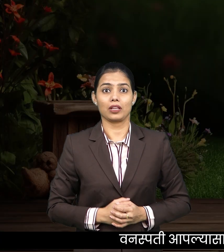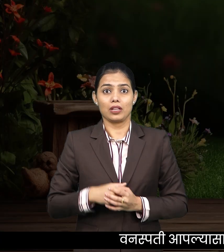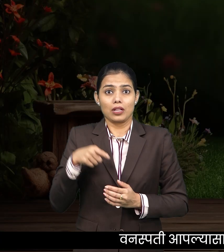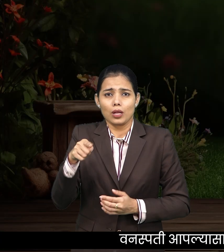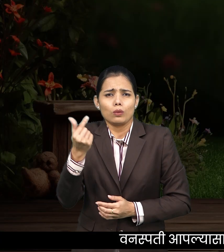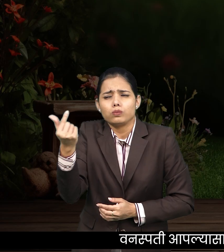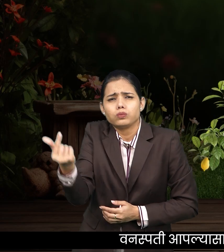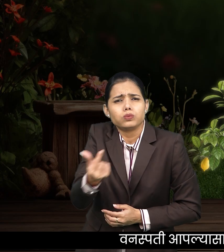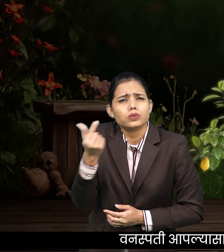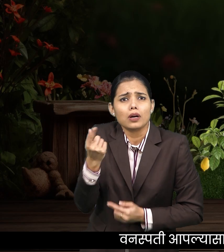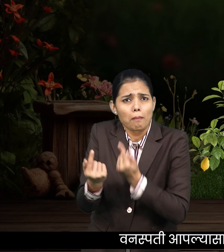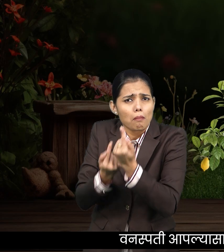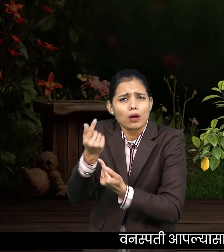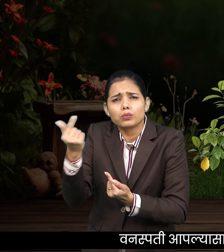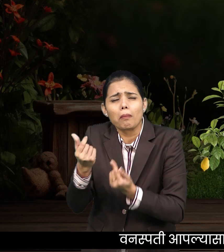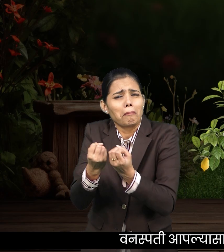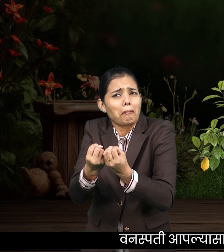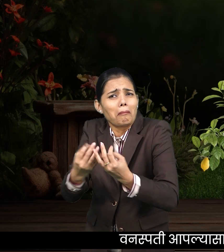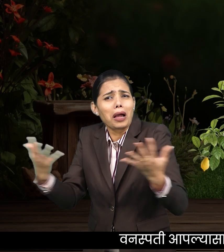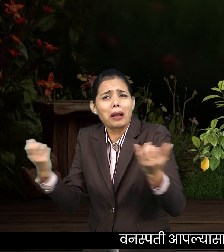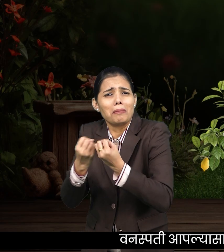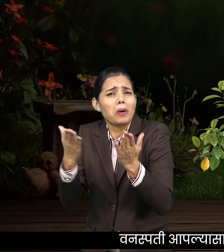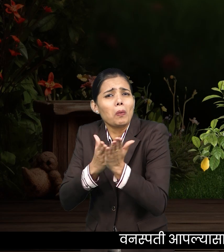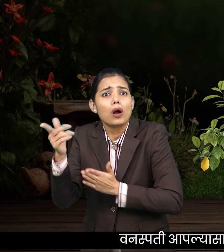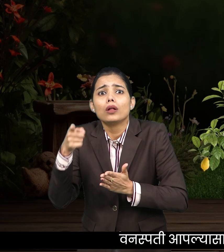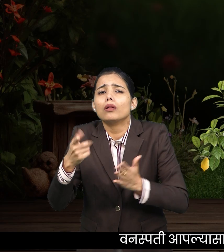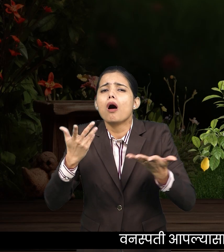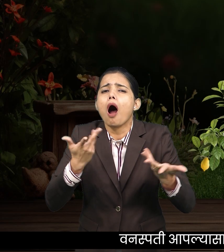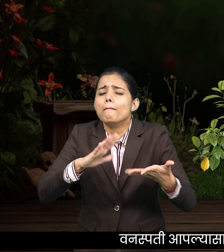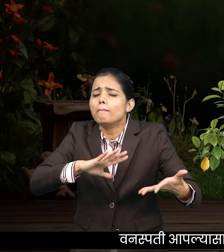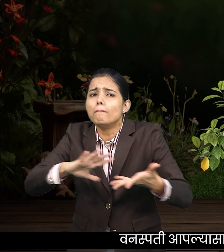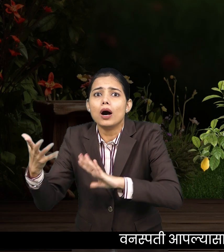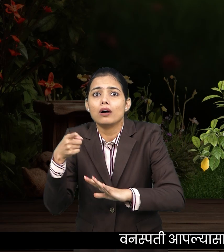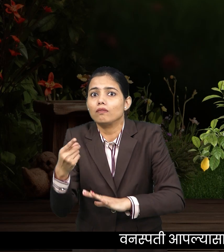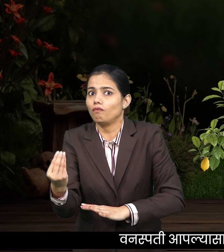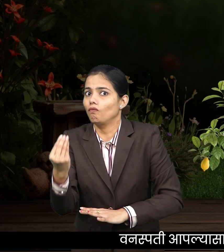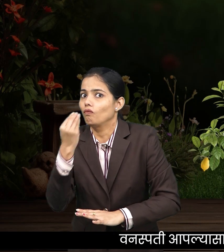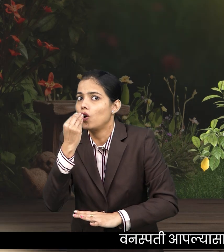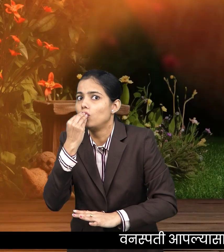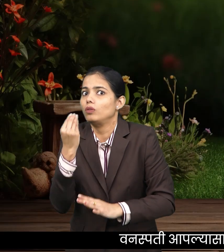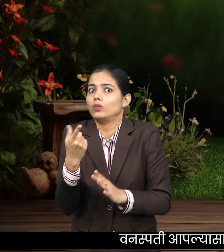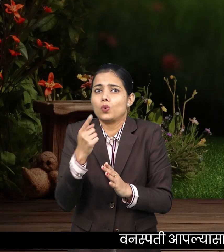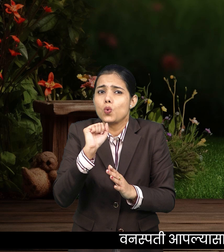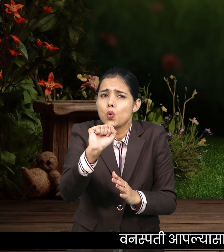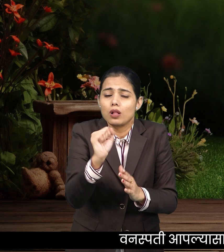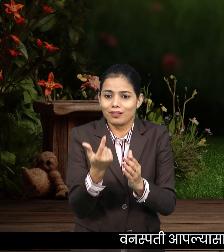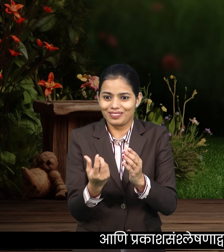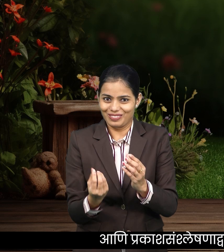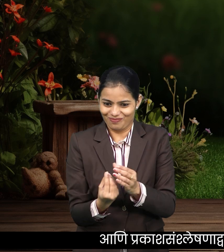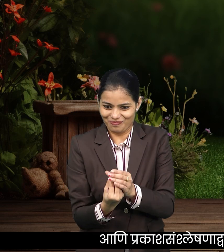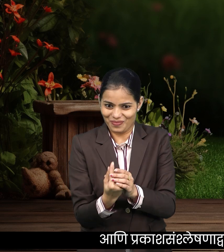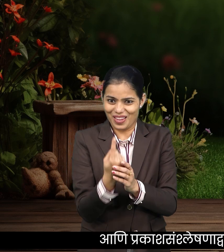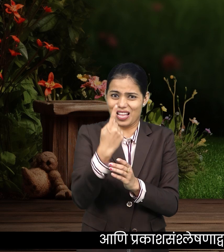घेऊया। दृश्य 2। वनस्पती आपल्यासाठी अनेक प्रकारे उपयुक्त